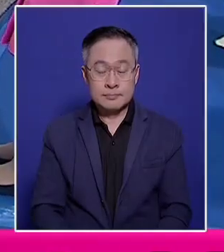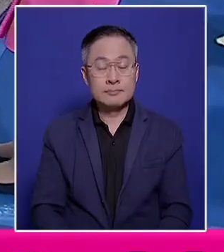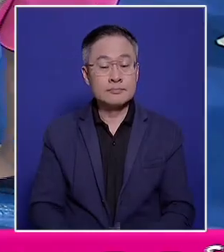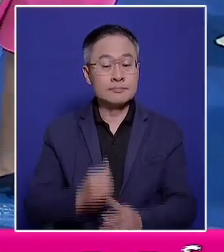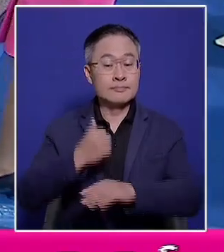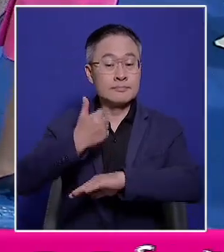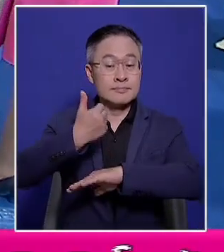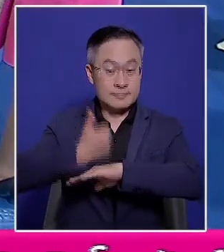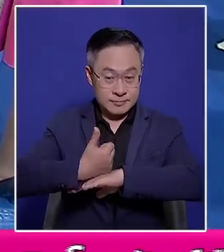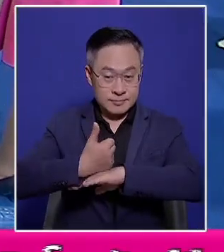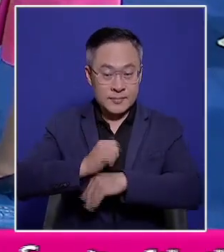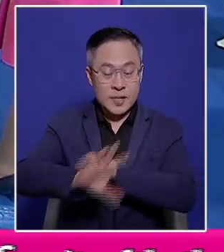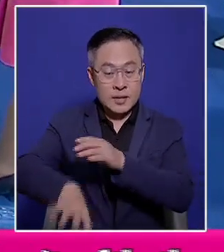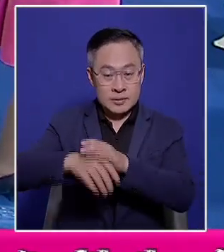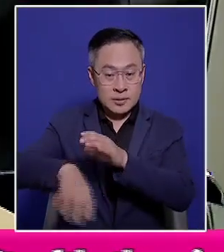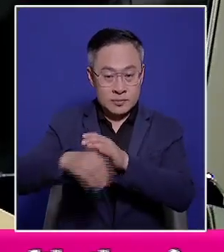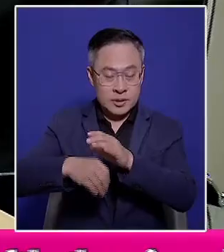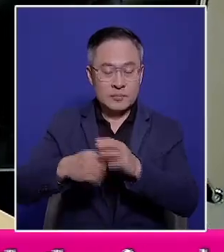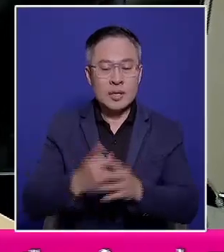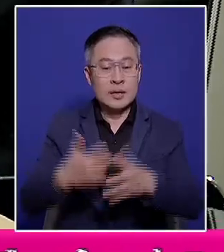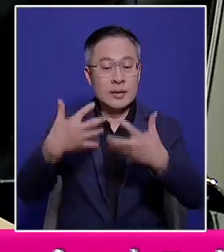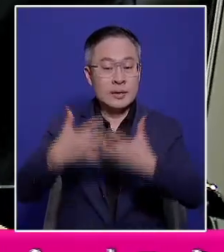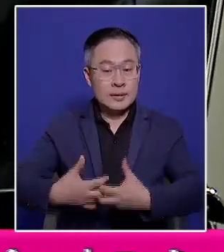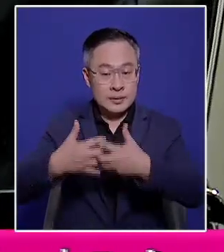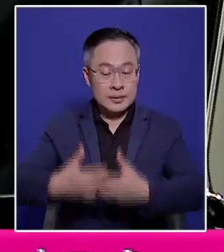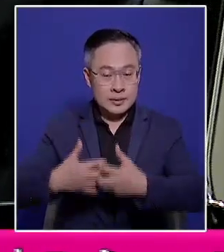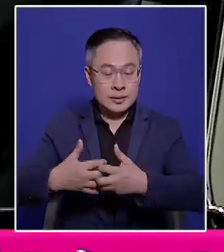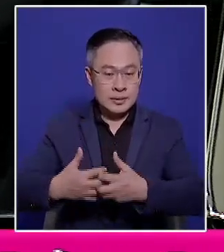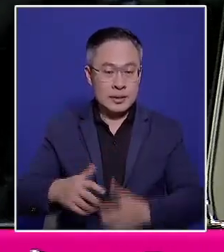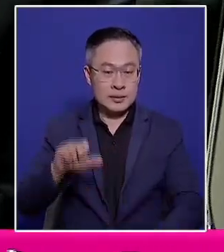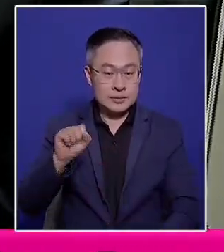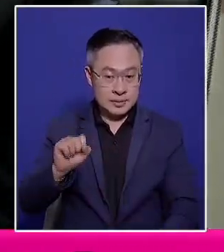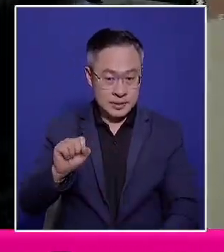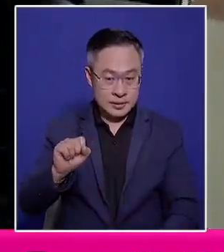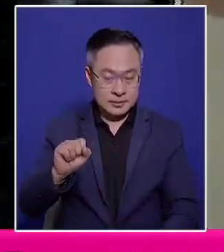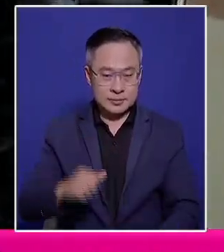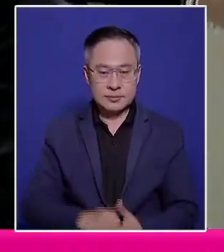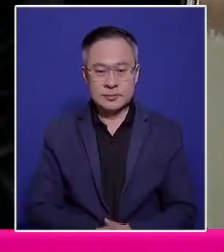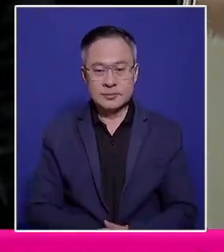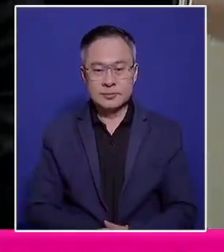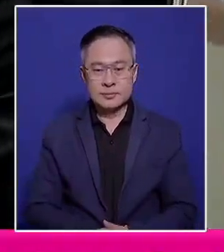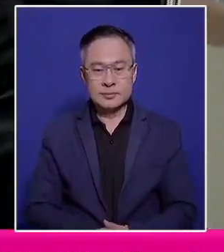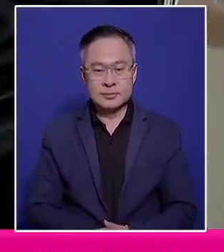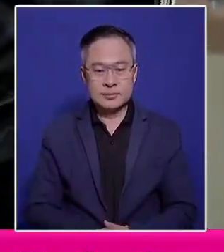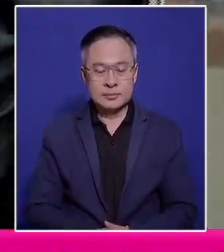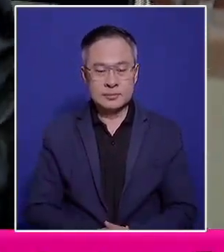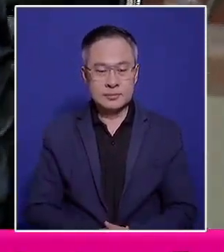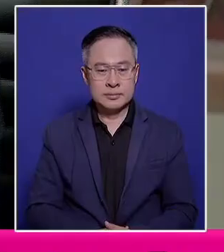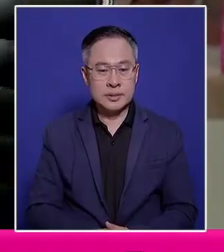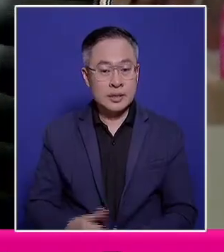ประธานกรรมการสุ่มจับลูกบอลลูกที่6ใช้กับเครื่องออกรางวัลหลักแสน